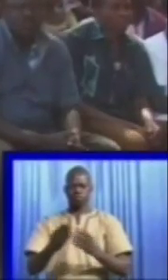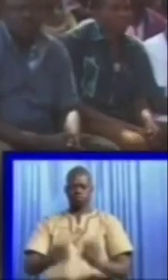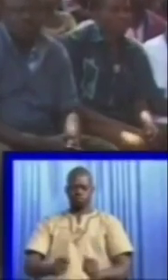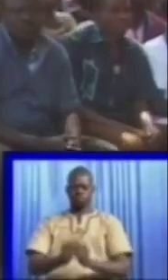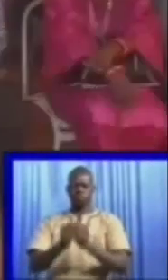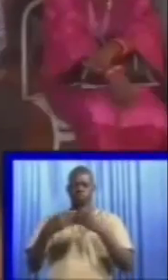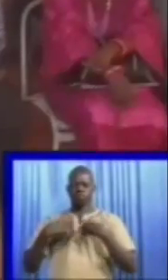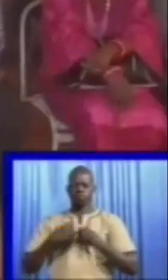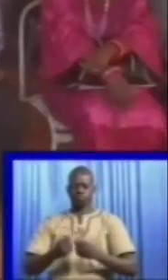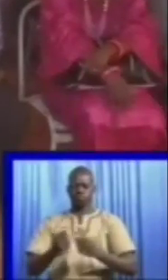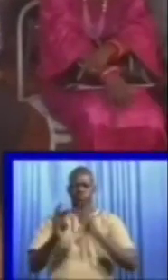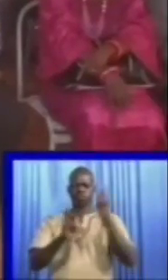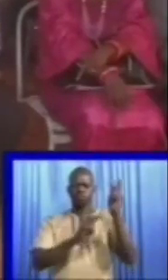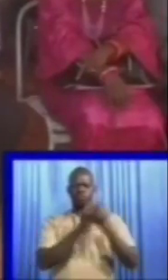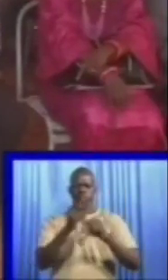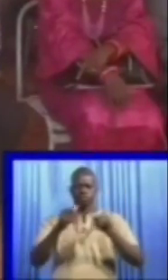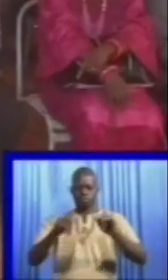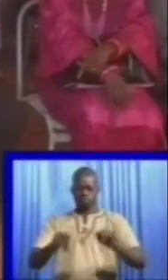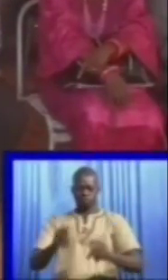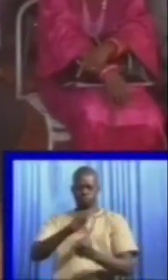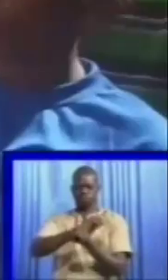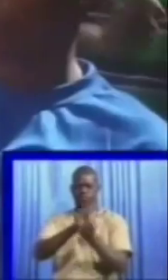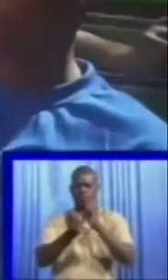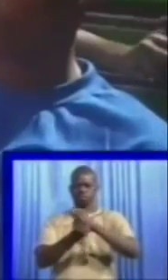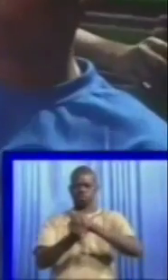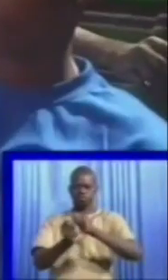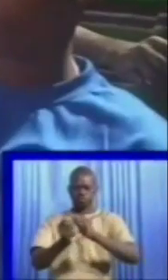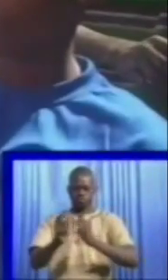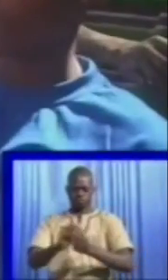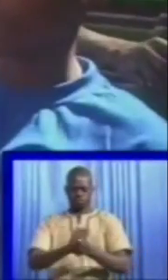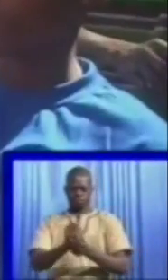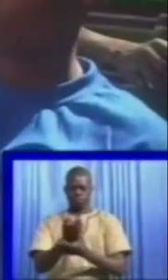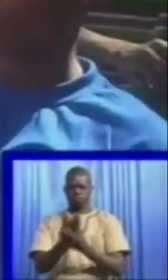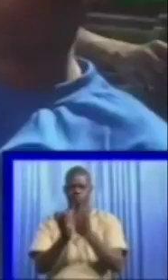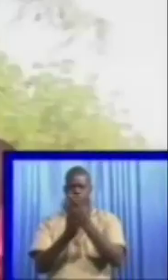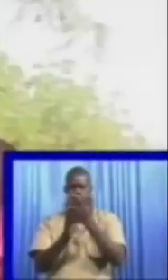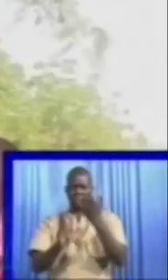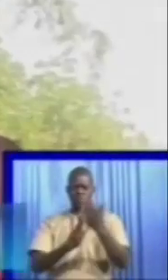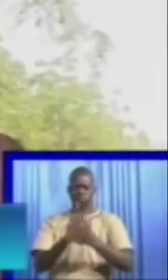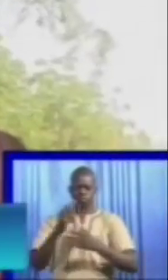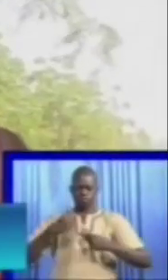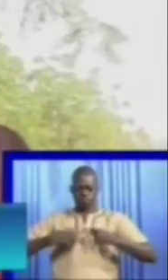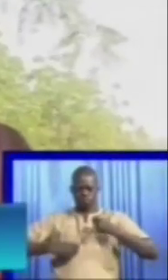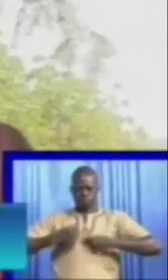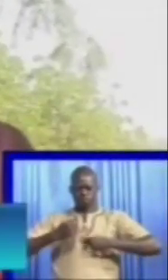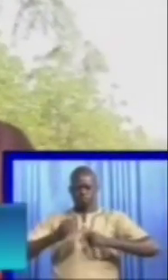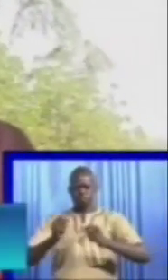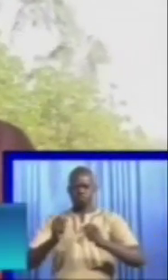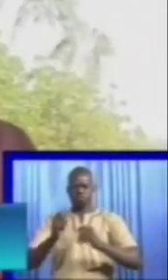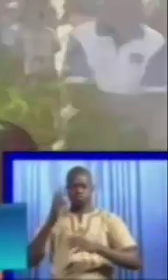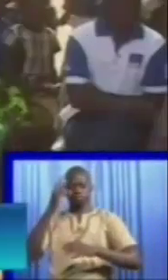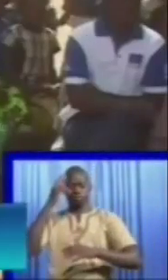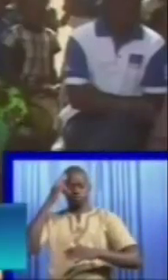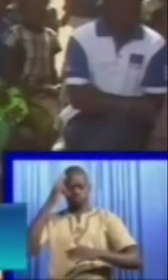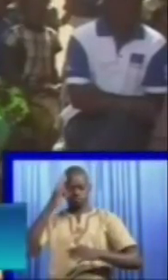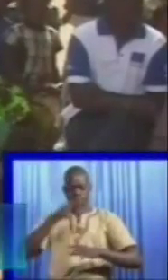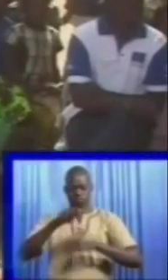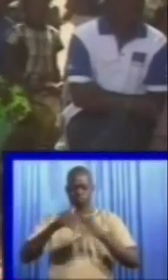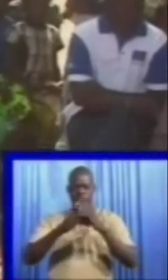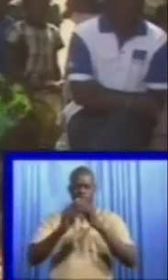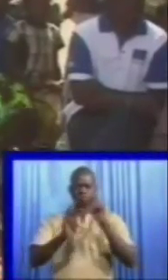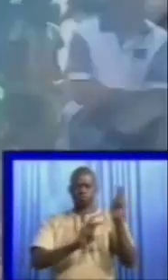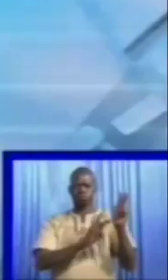publique demeure, celui de transformer le geste de lavage des mains et d'utilisation des WC en un réflexe au sein de la